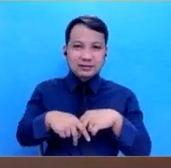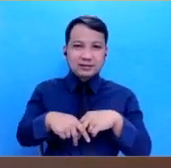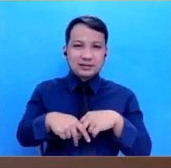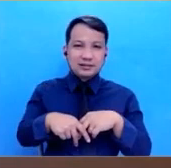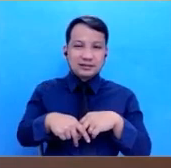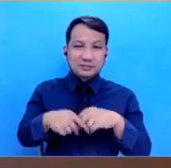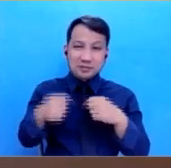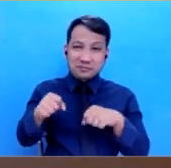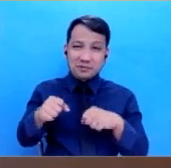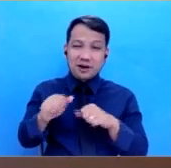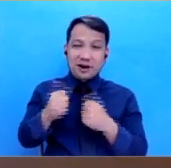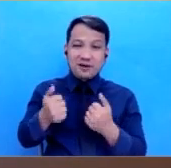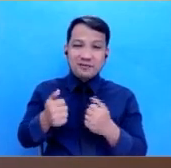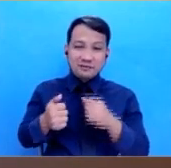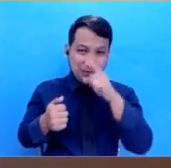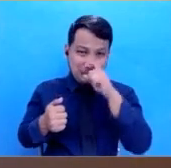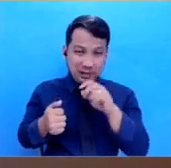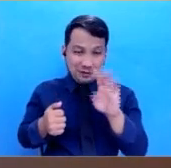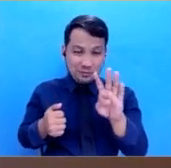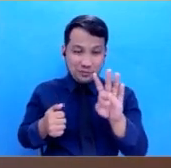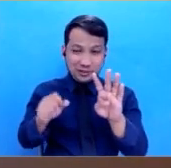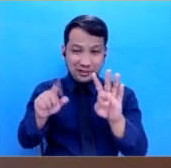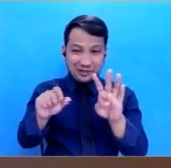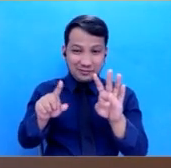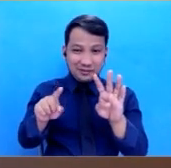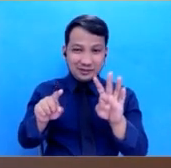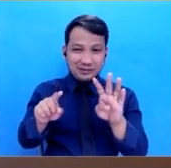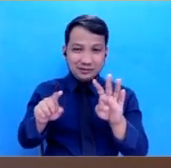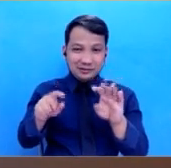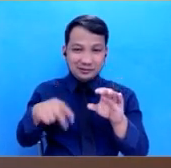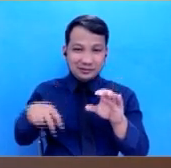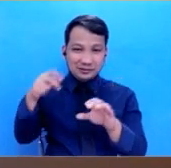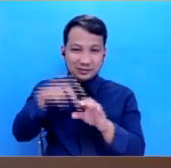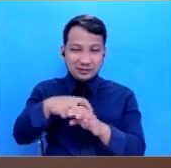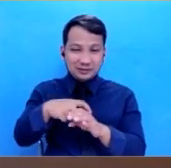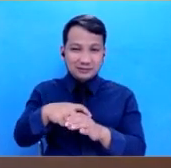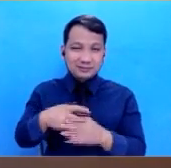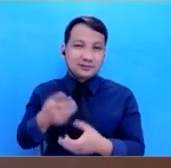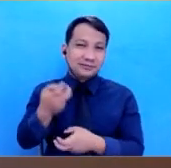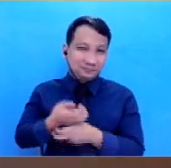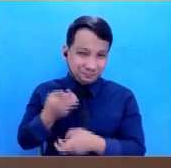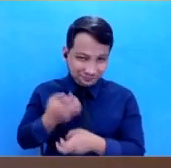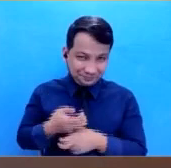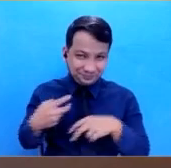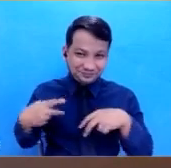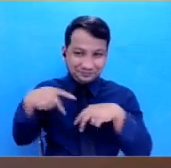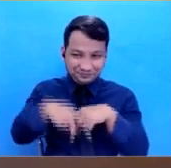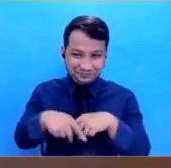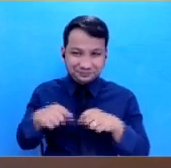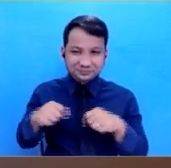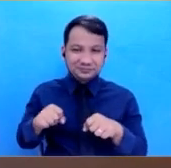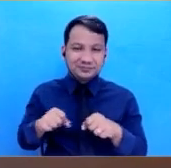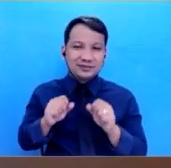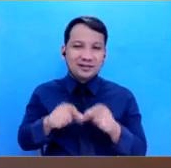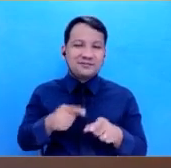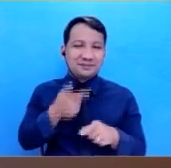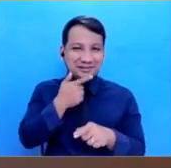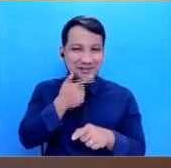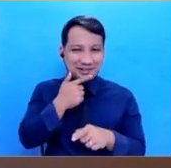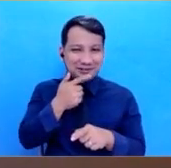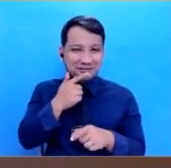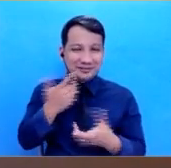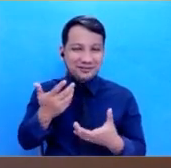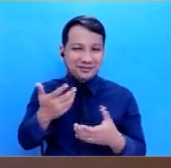motorsiklo. 4'11 lang daw kasi ang height ni Carl kaya lagi siyang hirap umangkas. Benta sa netizens ang no hands